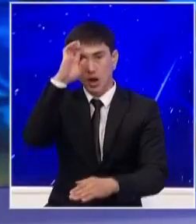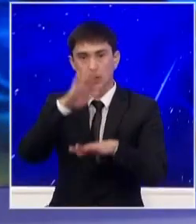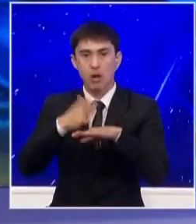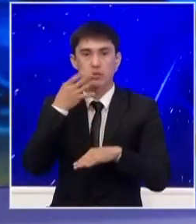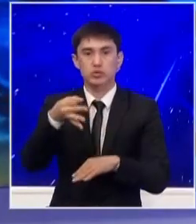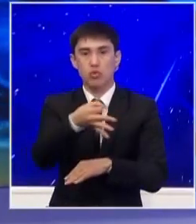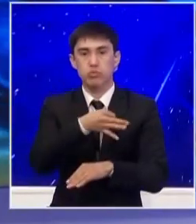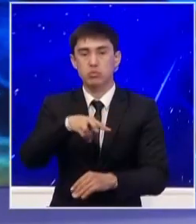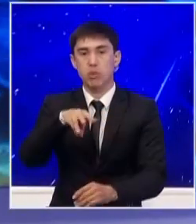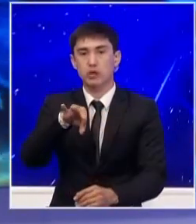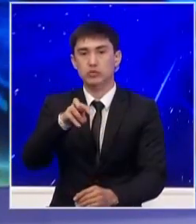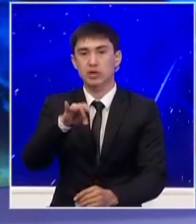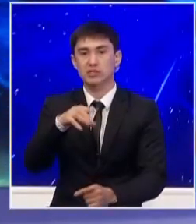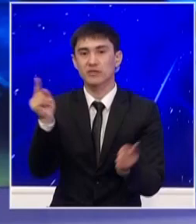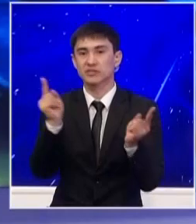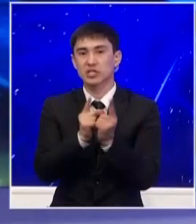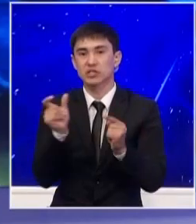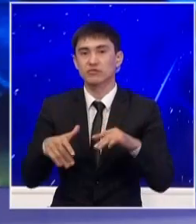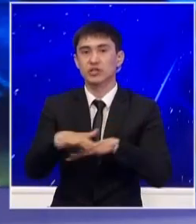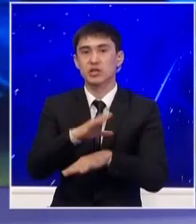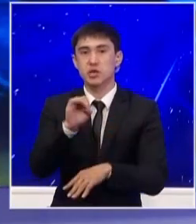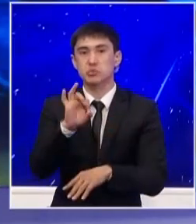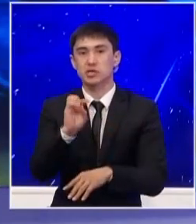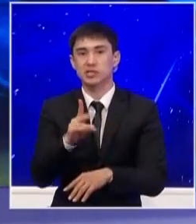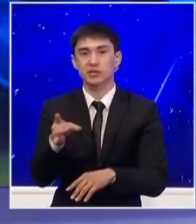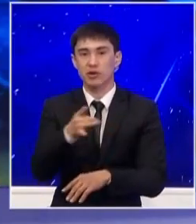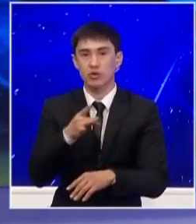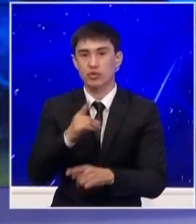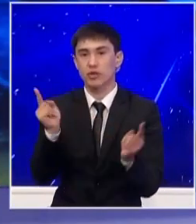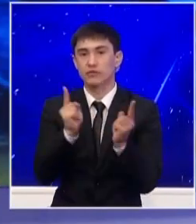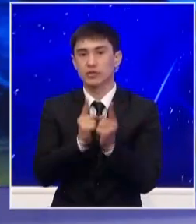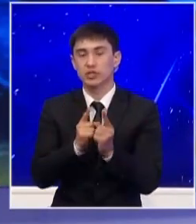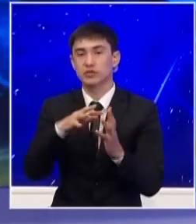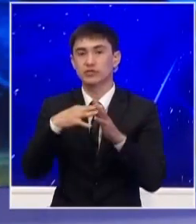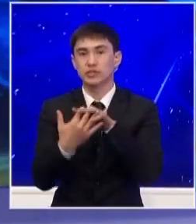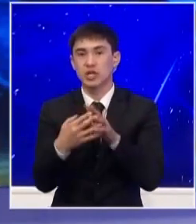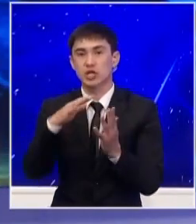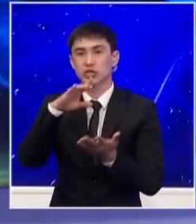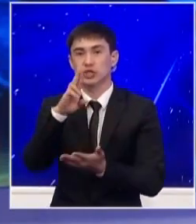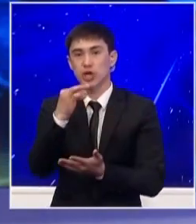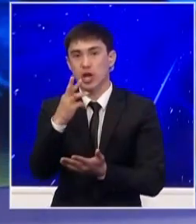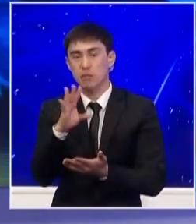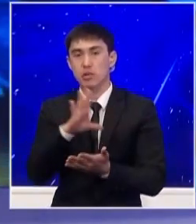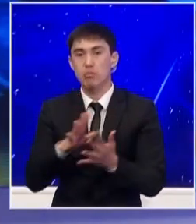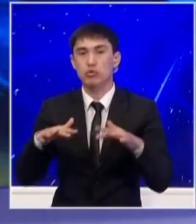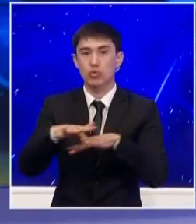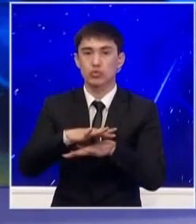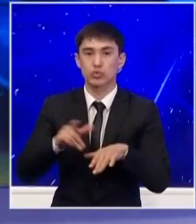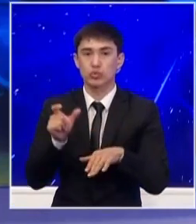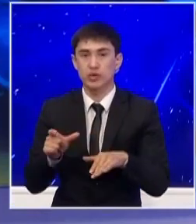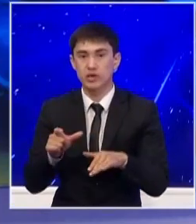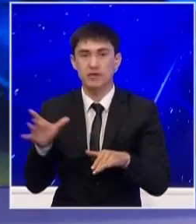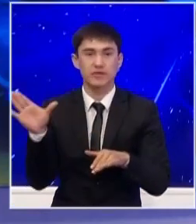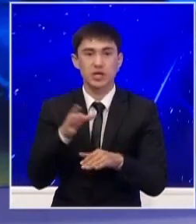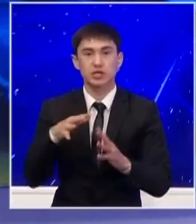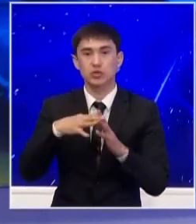Аким Алматинской области Марат Султангазиев встретился с жителями Инбикши Казахского района. На встречу в селе Шелек прибыло большое количество людей из